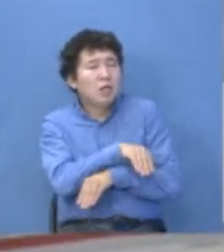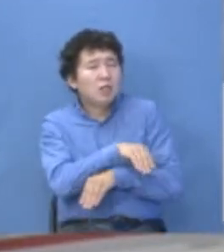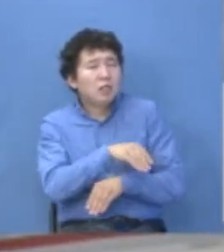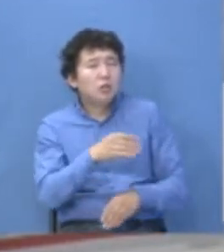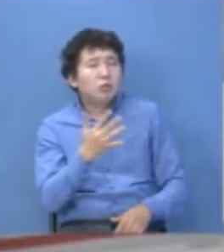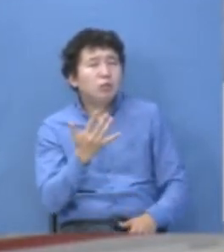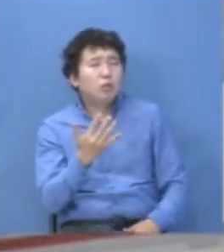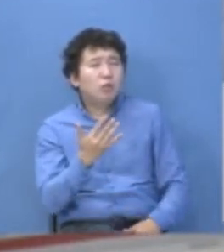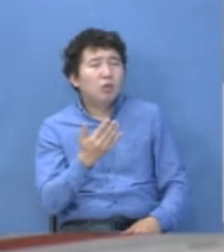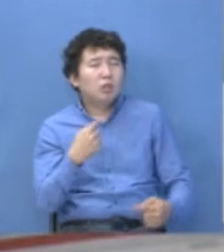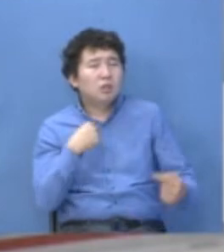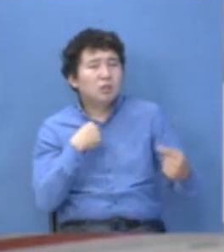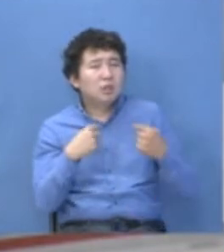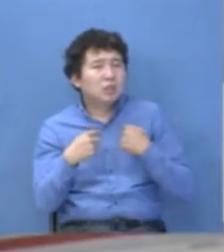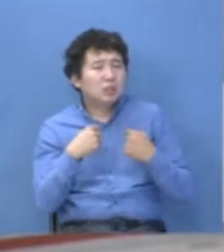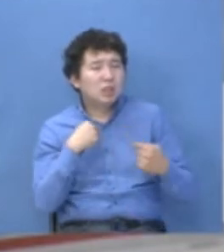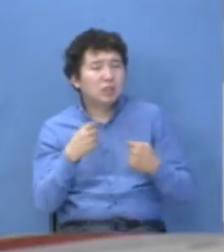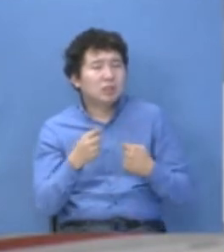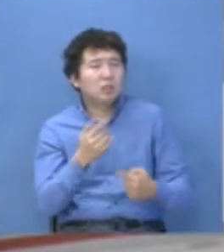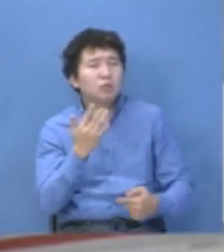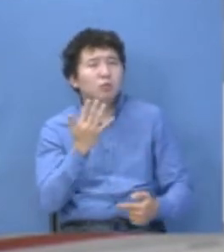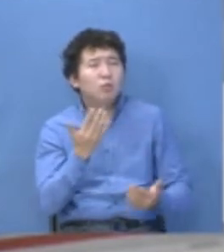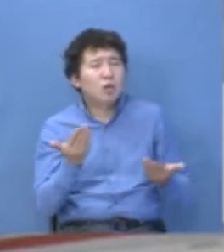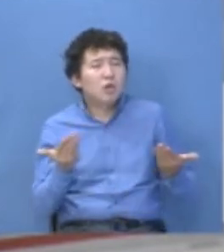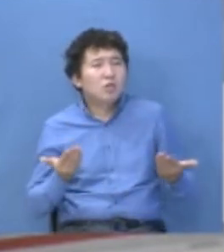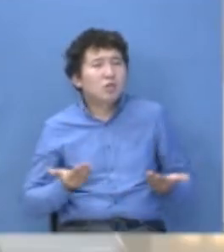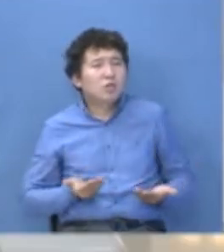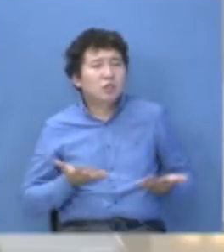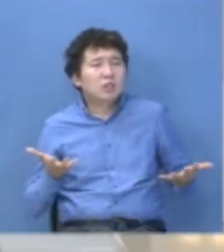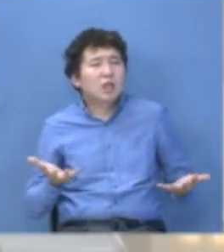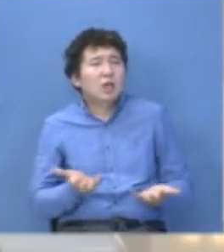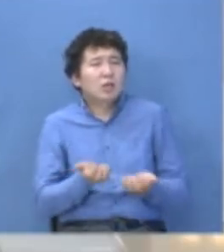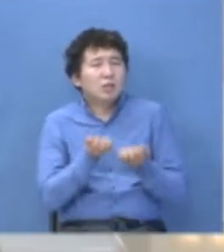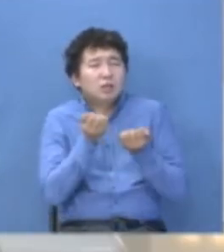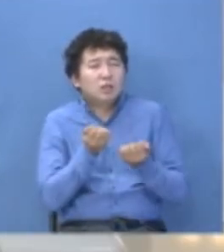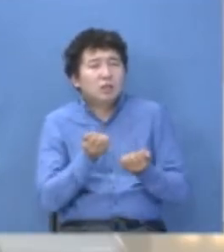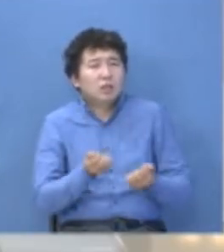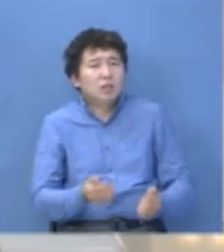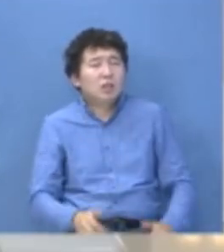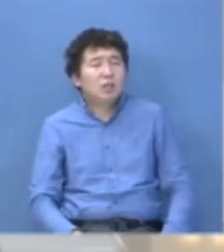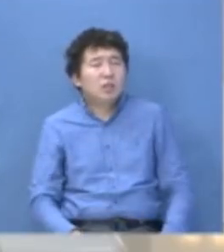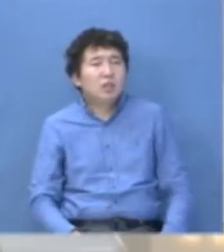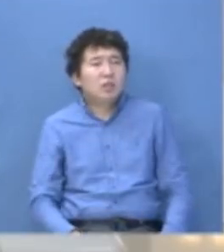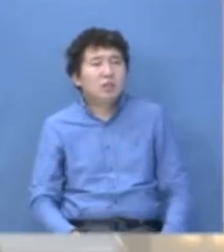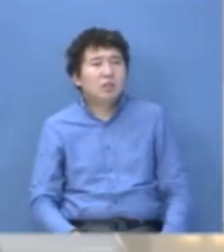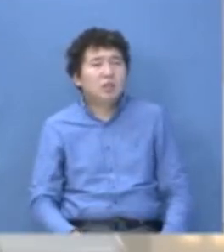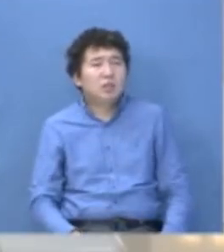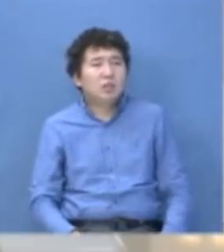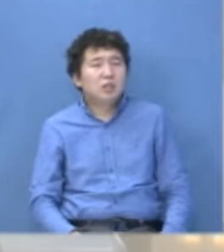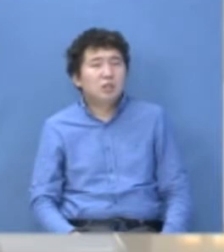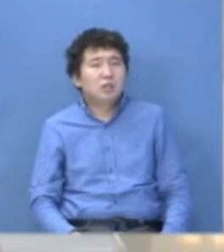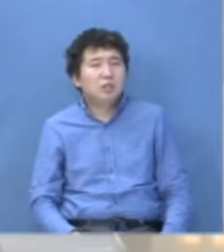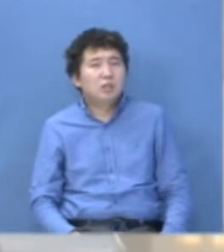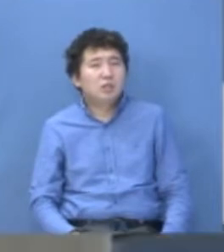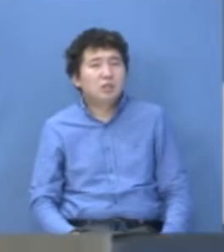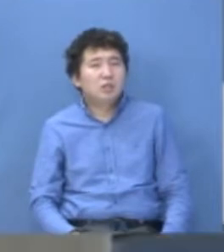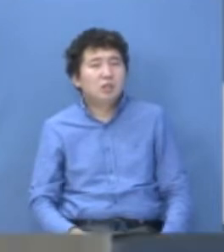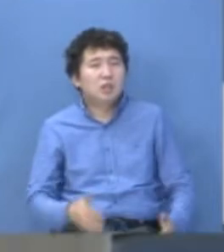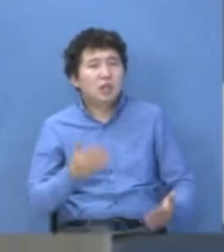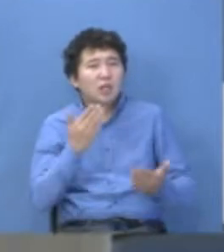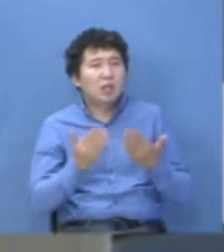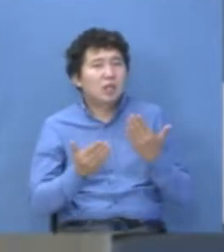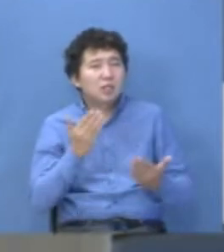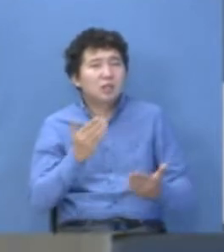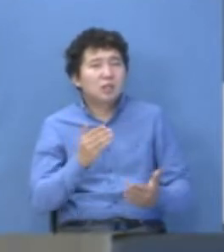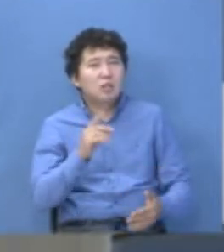страданий облегчили эти руки, сколько жизней они спасли. Это вызывает большое почтение. И было бы совершенно несправедливо, если бы